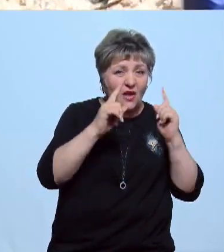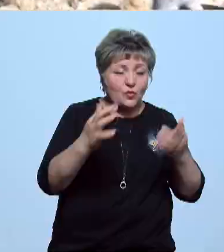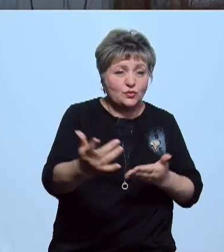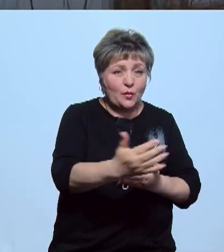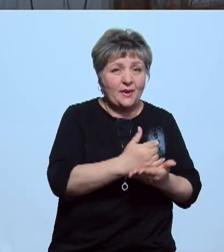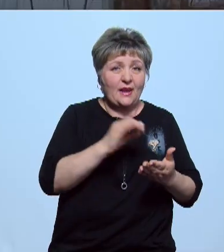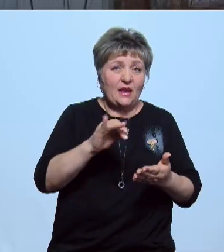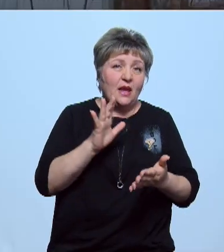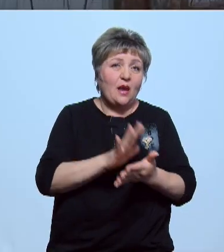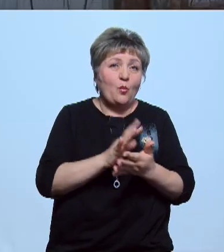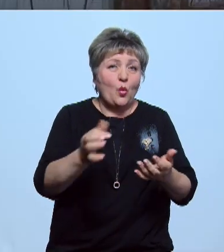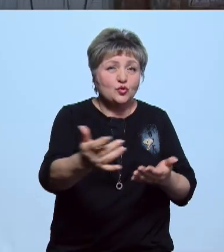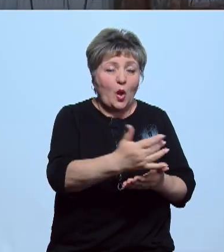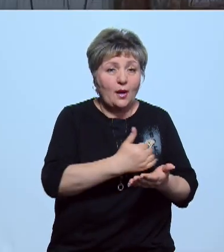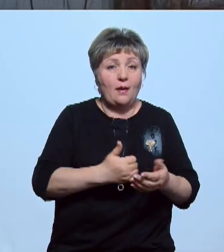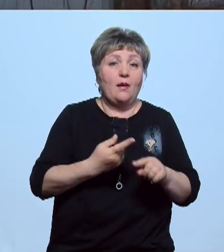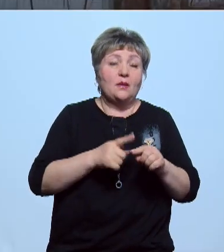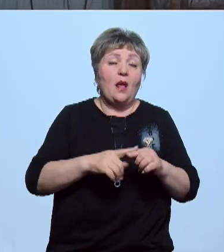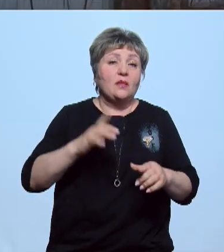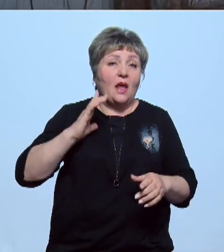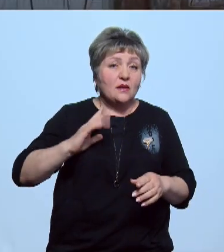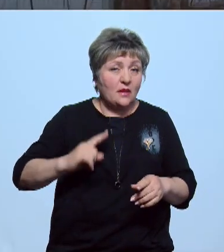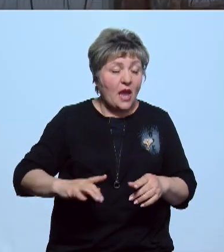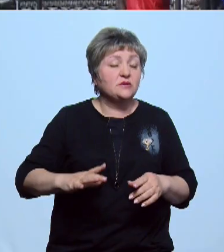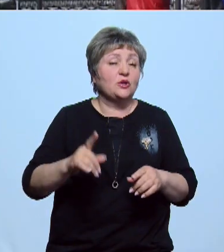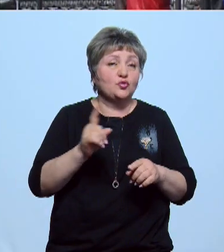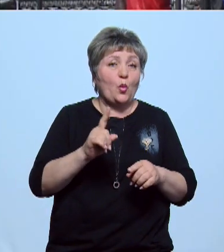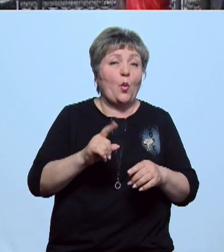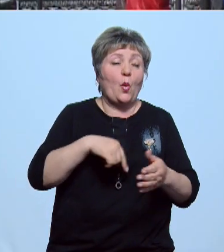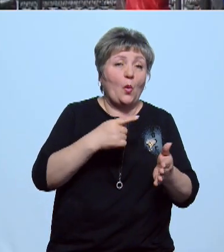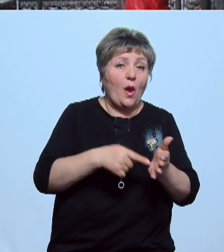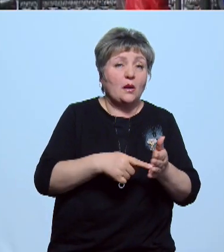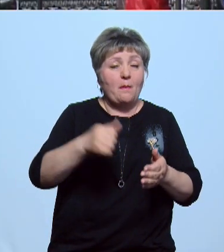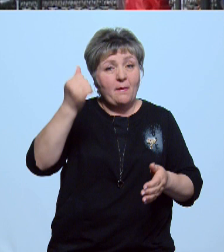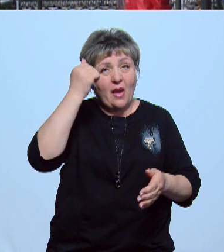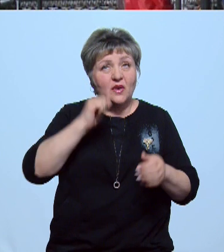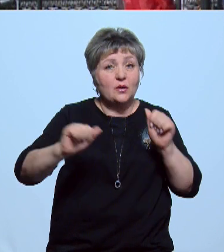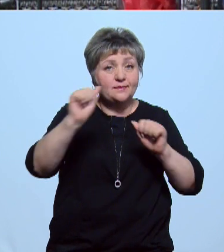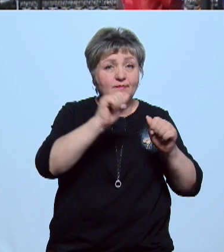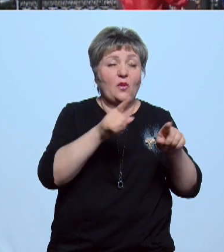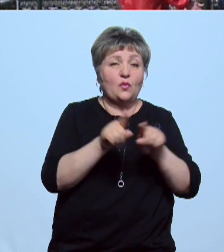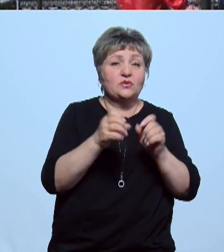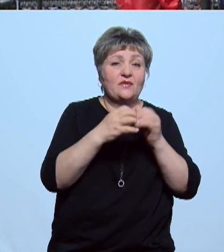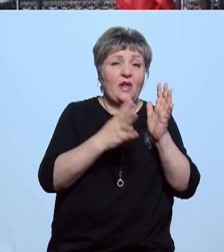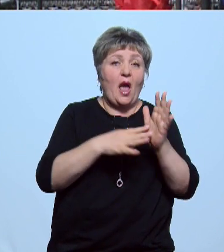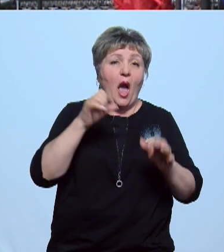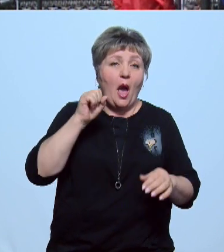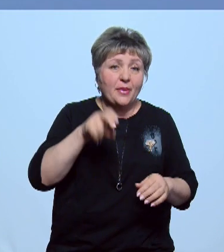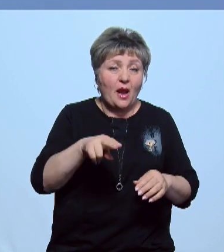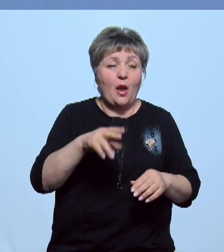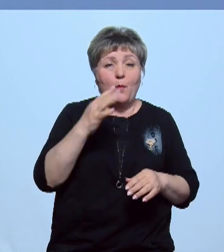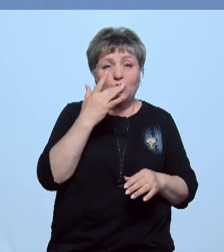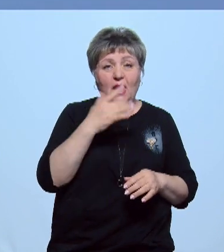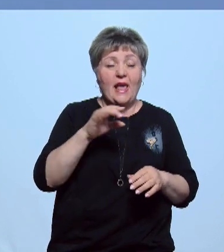внутри объекта. На помощь волонтеров надеется и город. Активистов приглашают на уборку памятников. 19 апреля генеральная уборка пройдет в